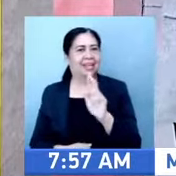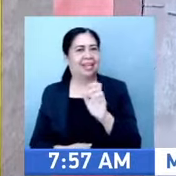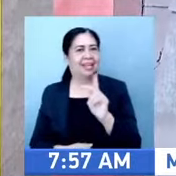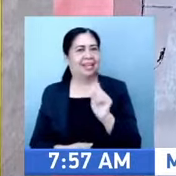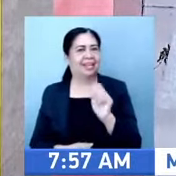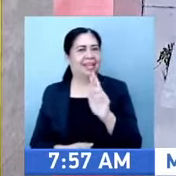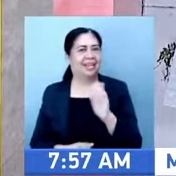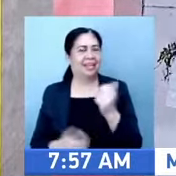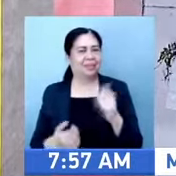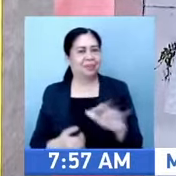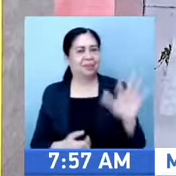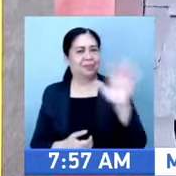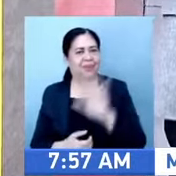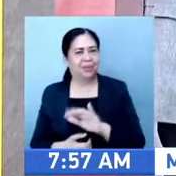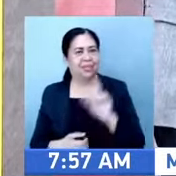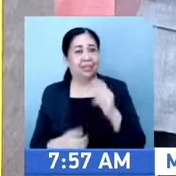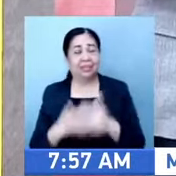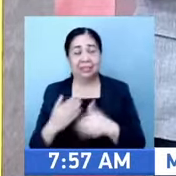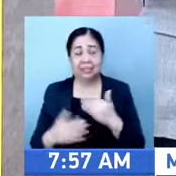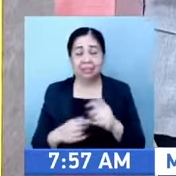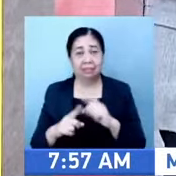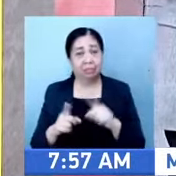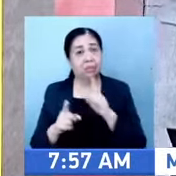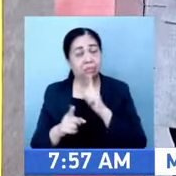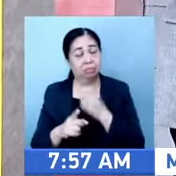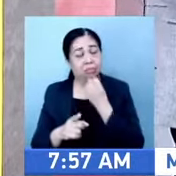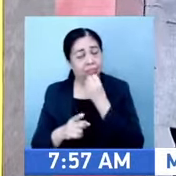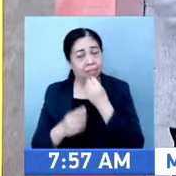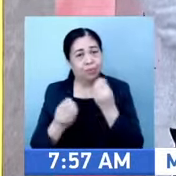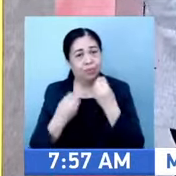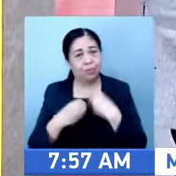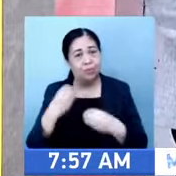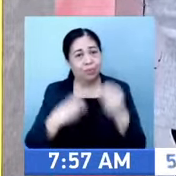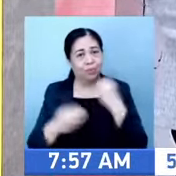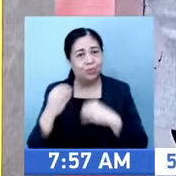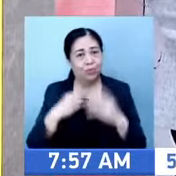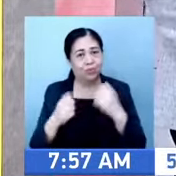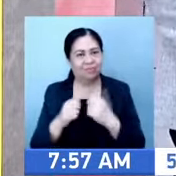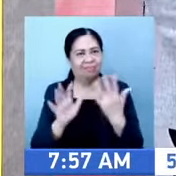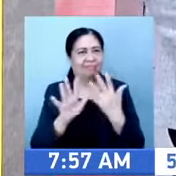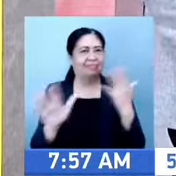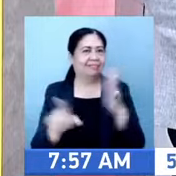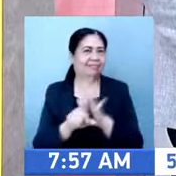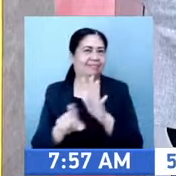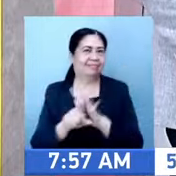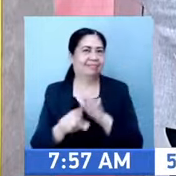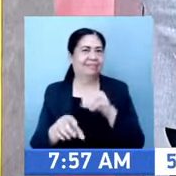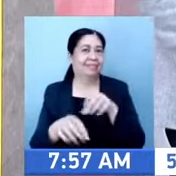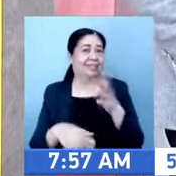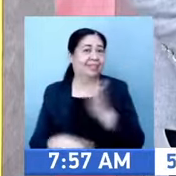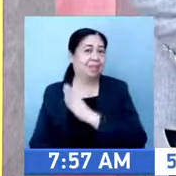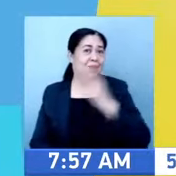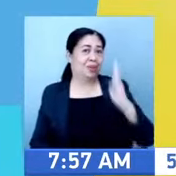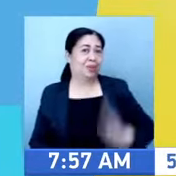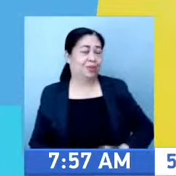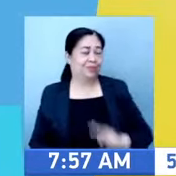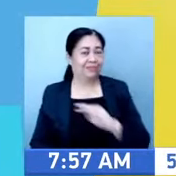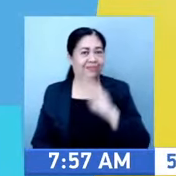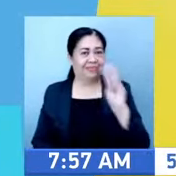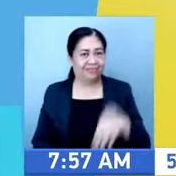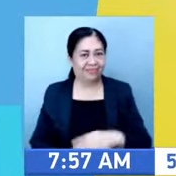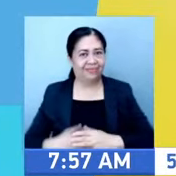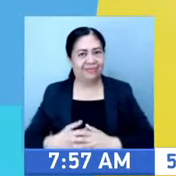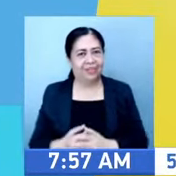Yan, maproseso pero worth it pagkainan na syempre. Kaya pinipilaan talaga isang kainan dyan sa may Binondo. Balikan natin si Chef at mukhang hindi